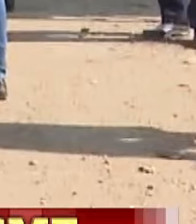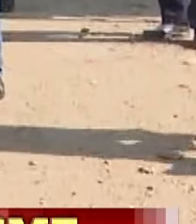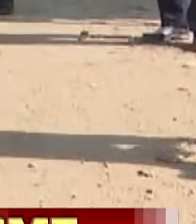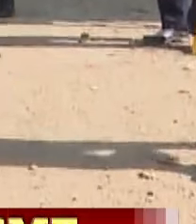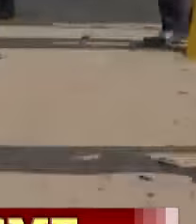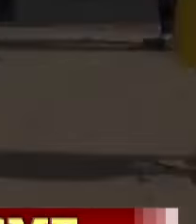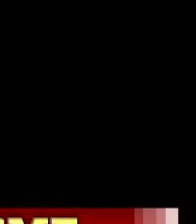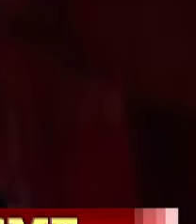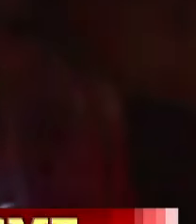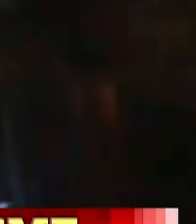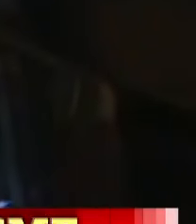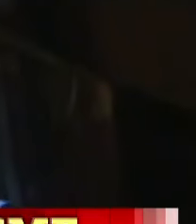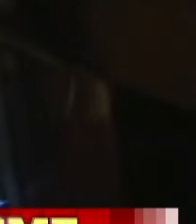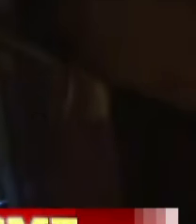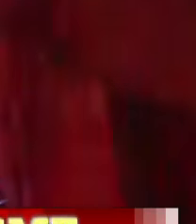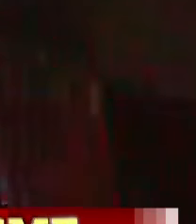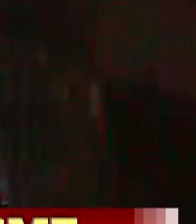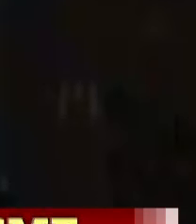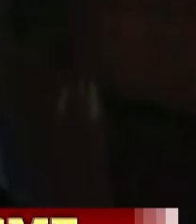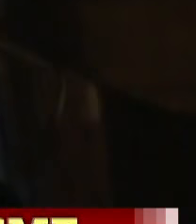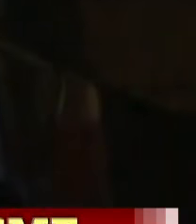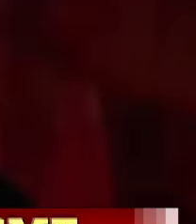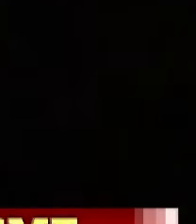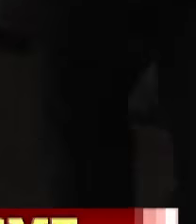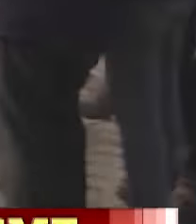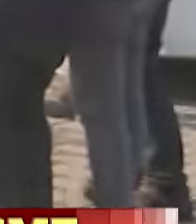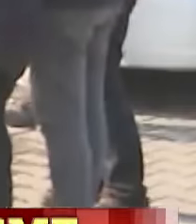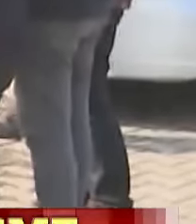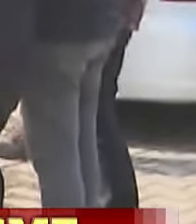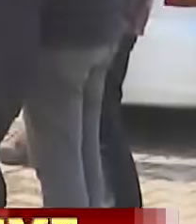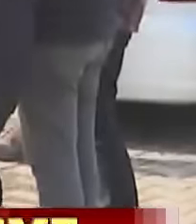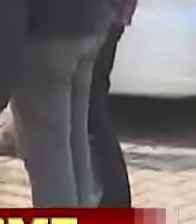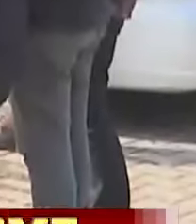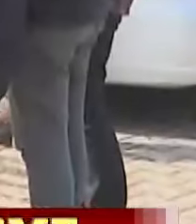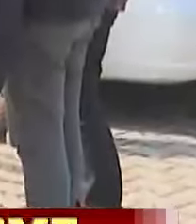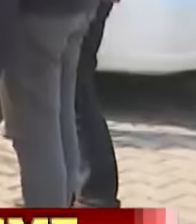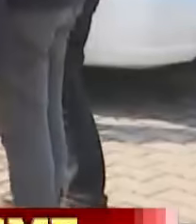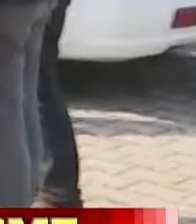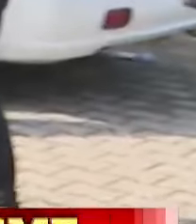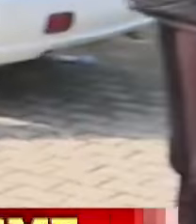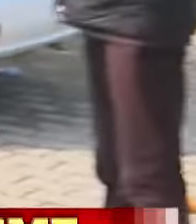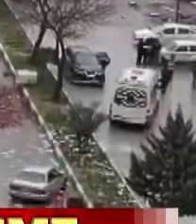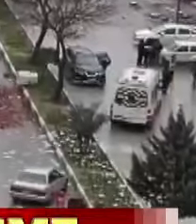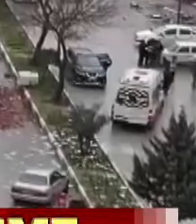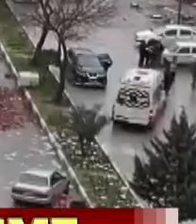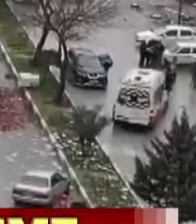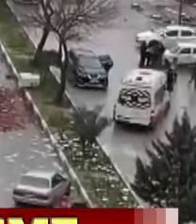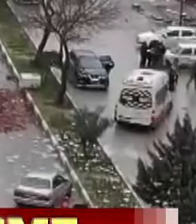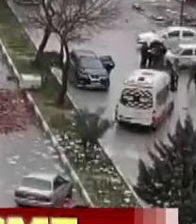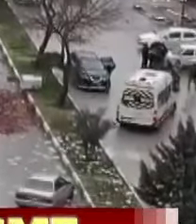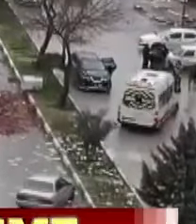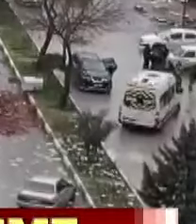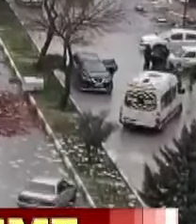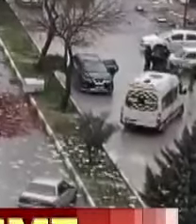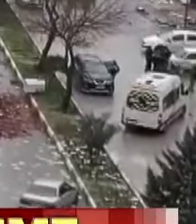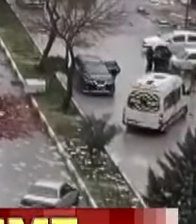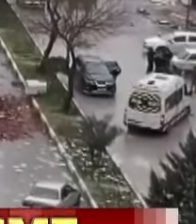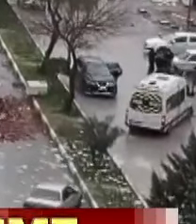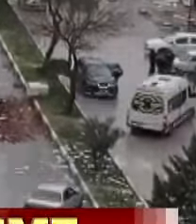yarısından fazlası yok oldu. O kadar çok enkaza dönmüş, moloz yığınına dönmüş bina var ki ekipler